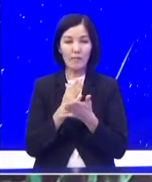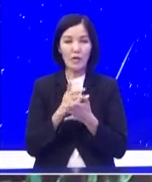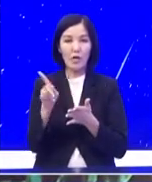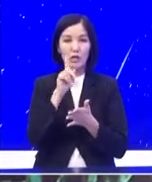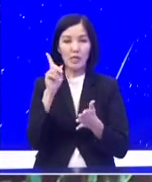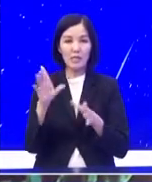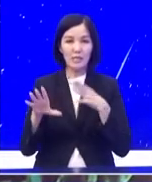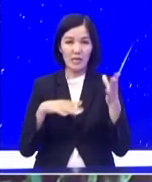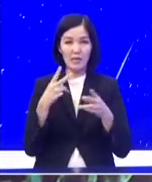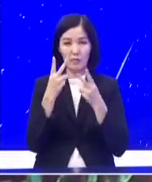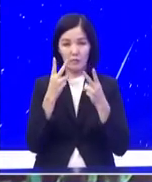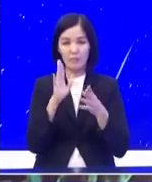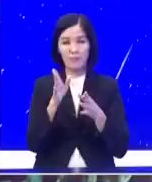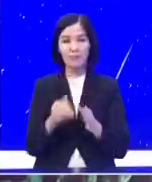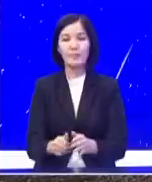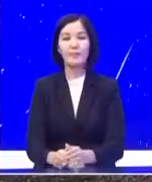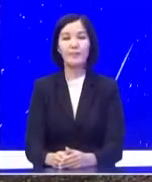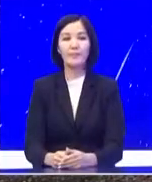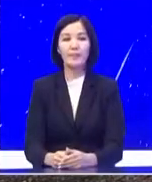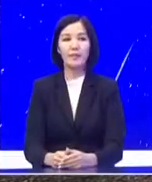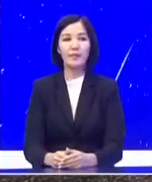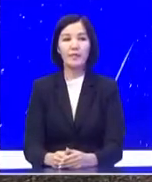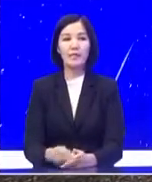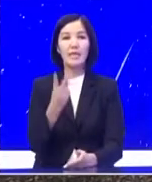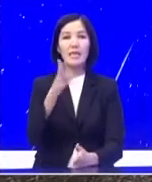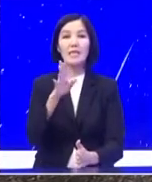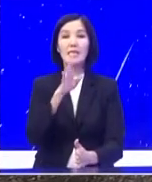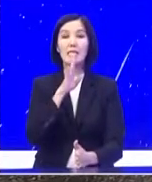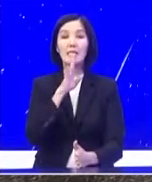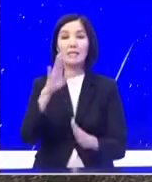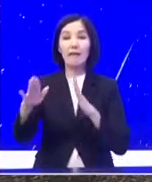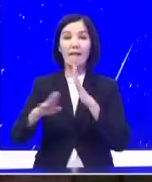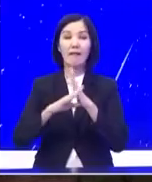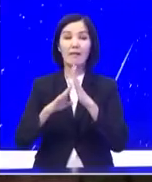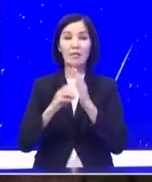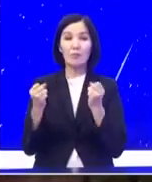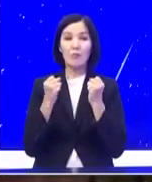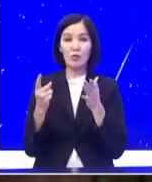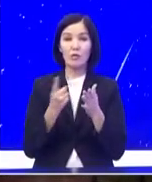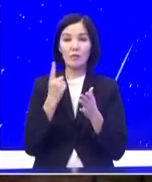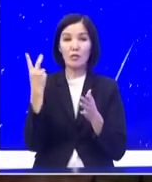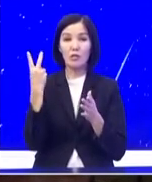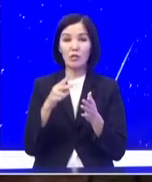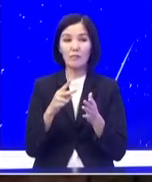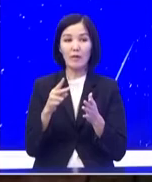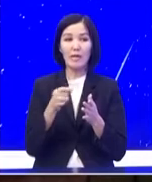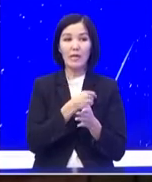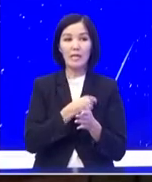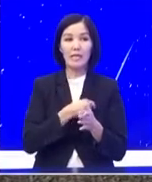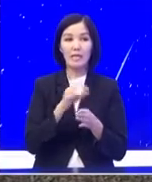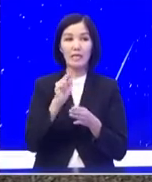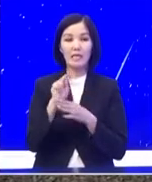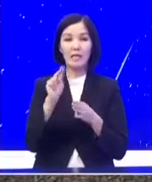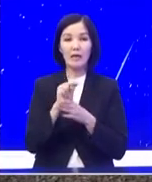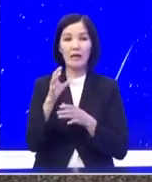дайындығын тілшіміз көріп қайтты. Рафаэль Райманов каратэ спортының шебері 20 жылға таяды, шәкірт тәрбиелеп жүр. Бірнеше